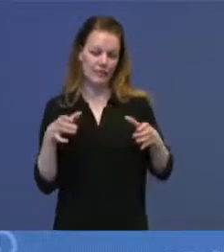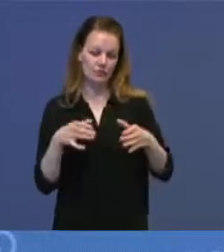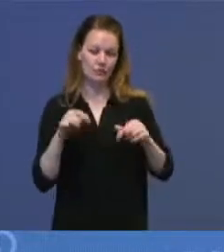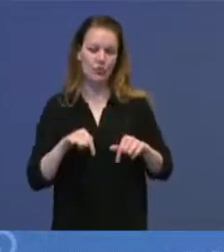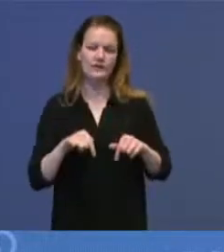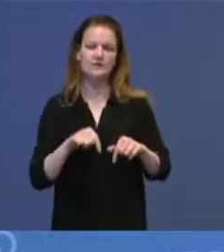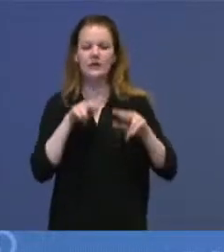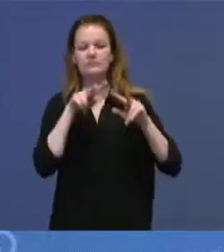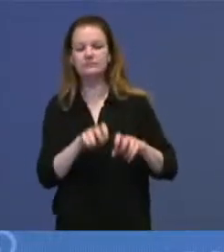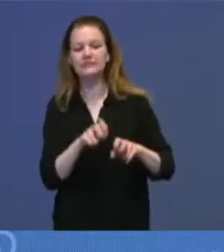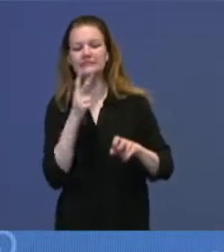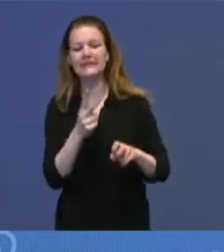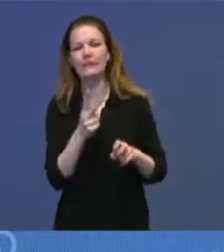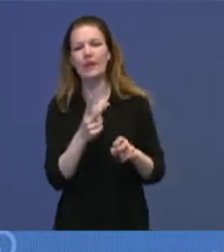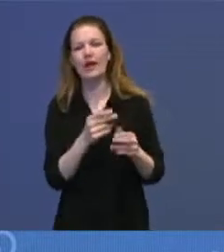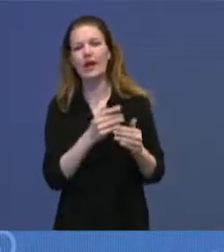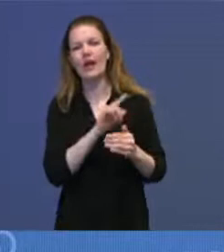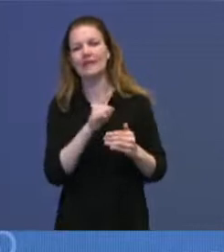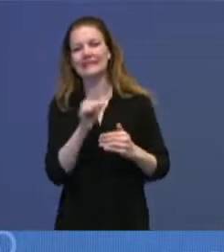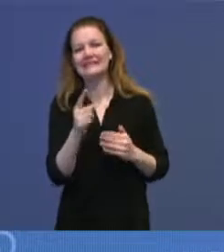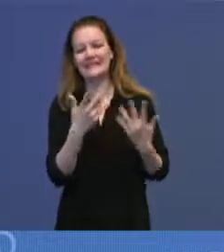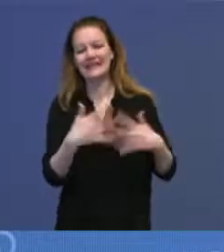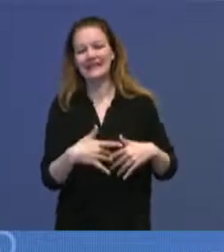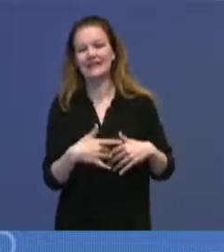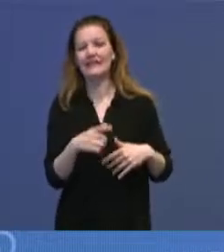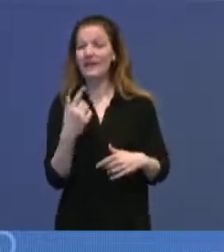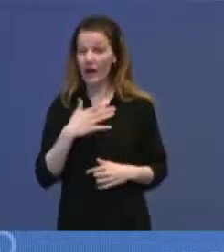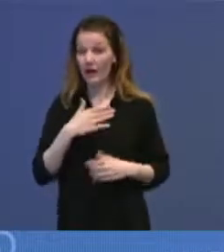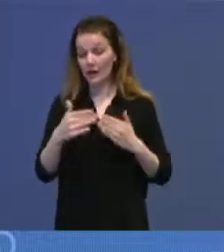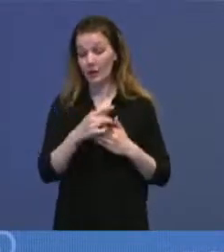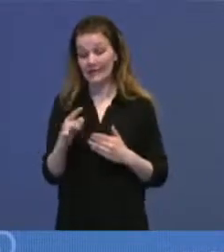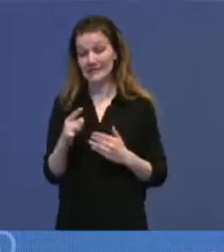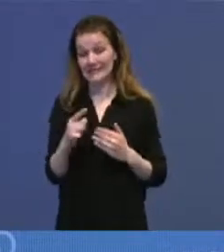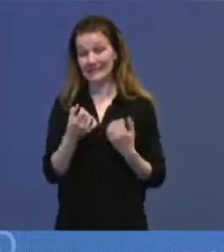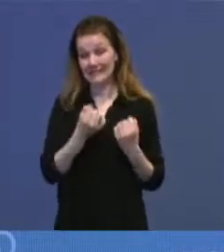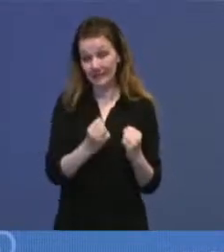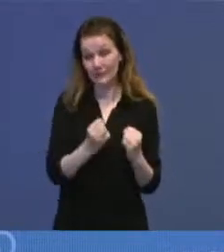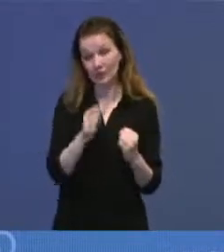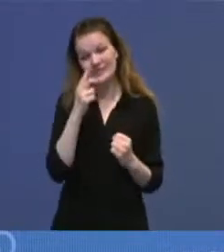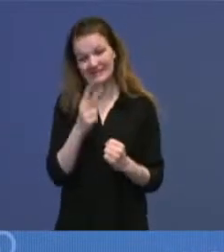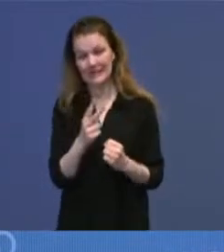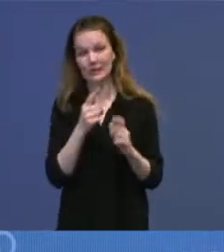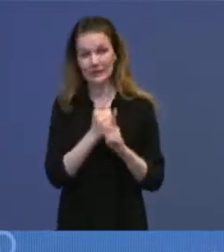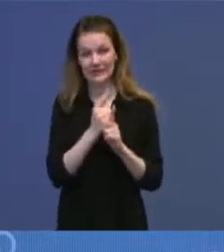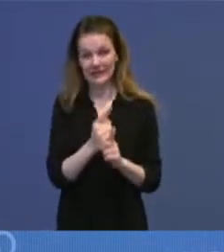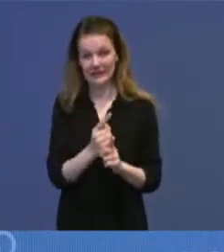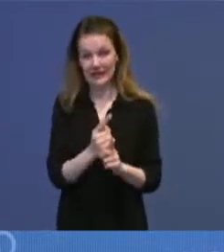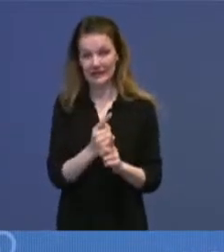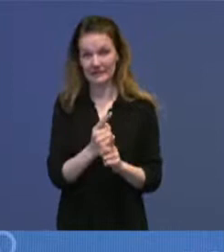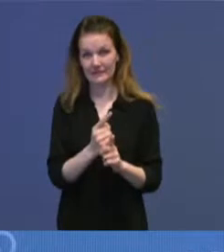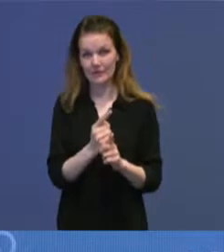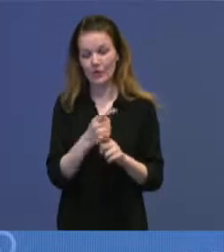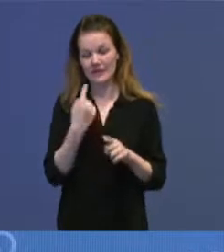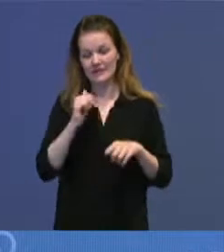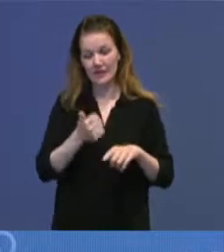langsiktige utviklingen av forsvaret. Vi har iverksatt kortsiktige tiltak. Vi ser på konsekvensene av det for 23. Vi vil også legge frem